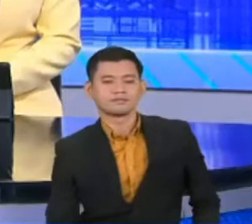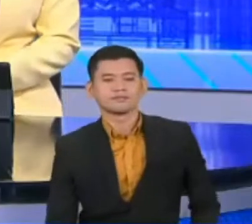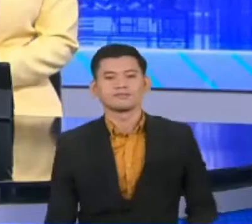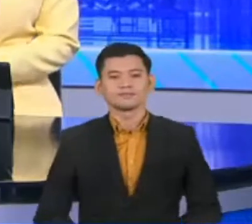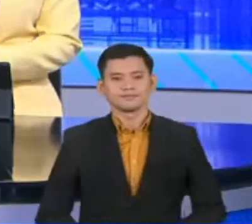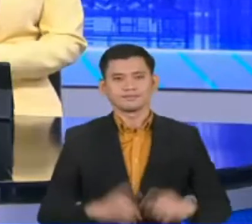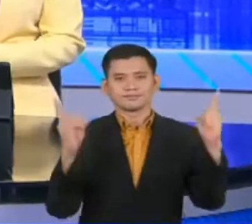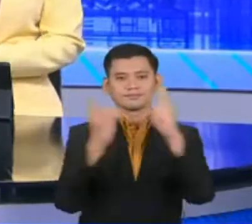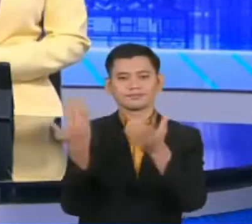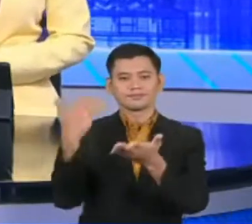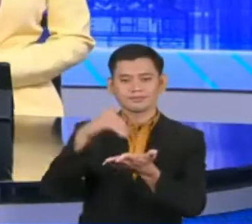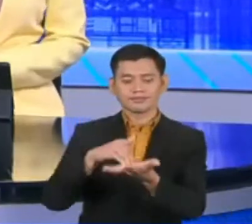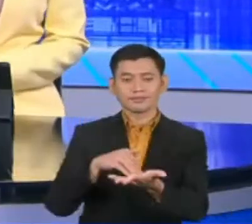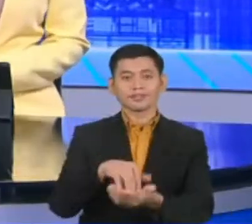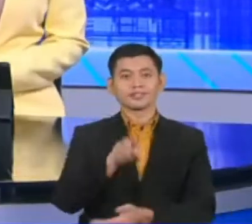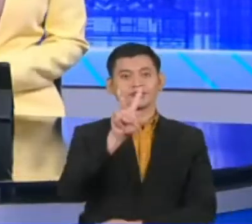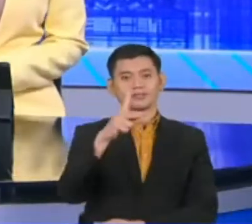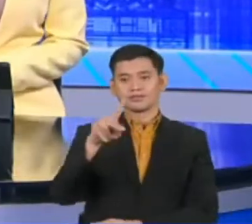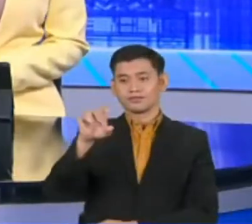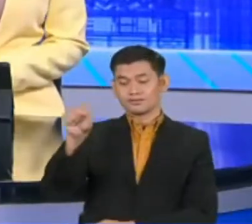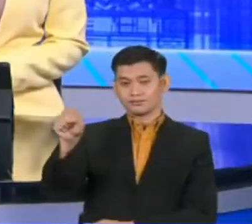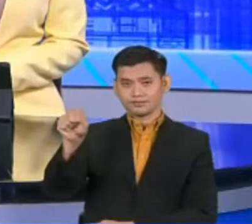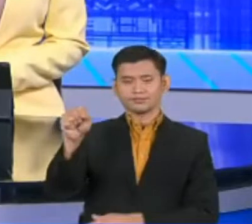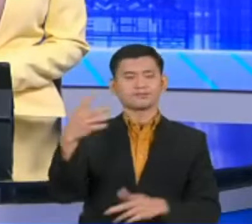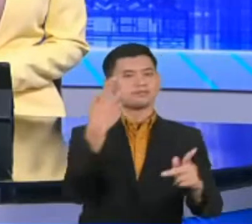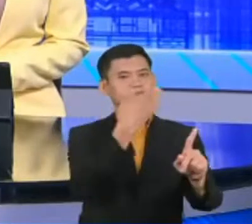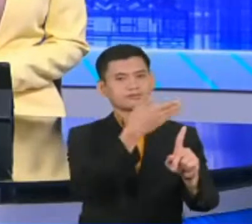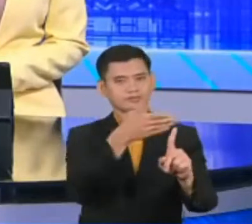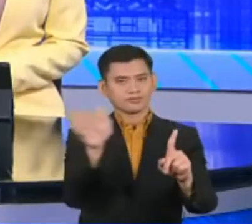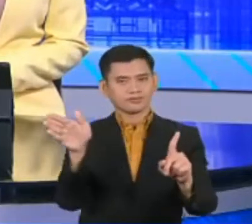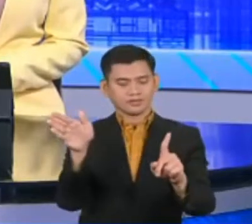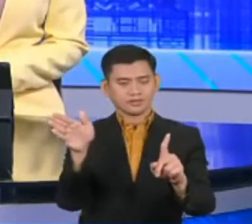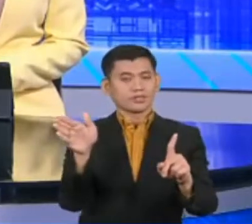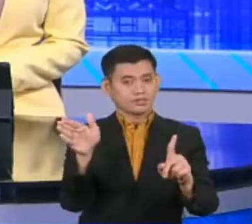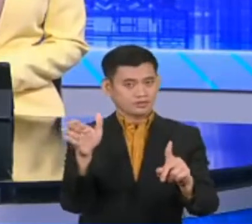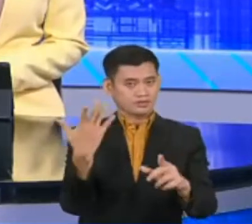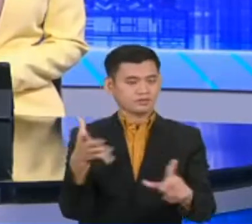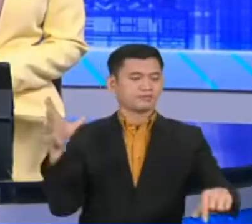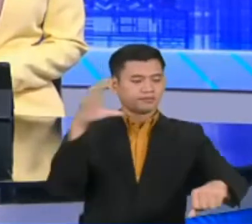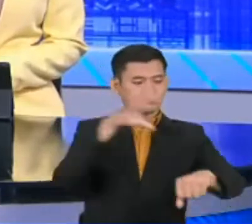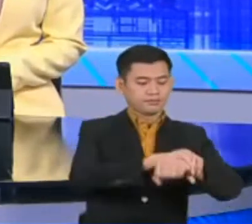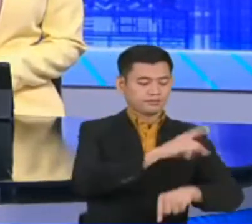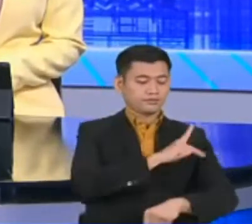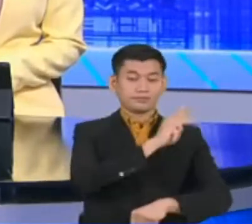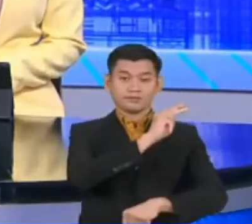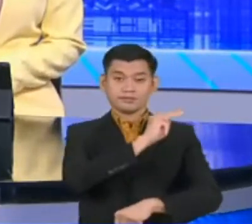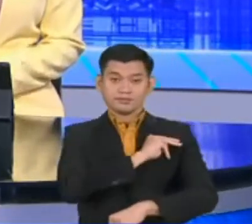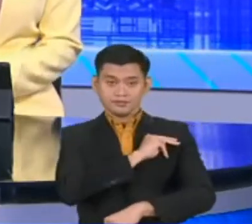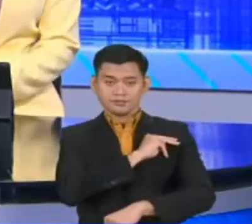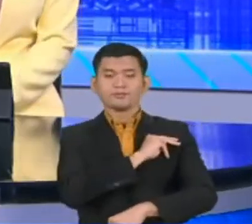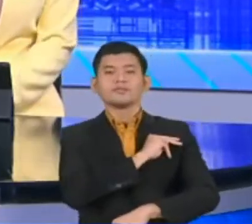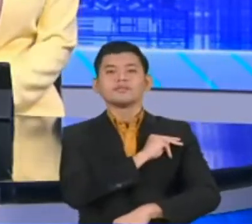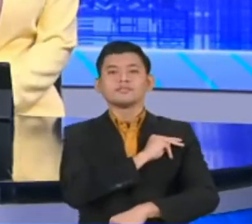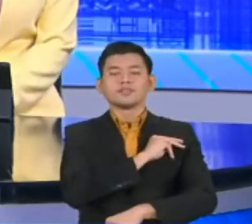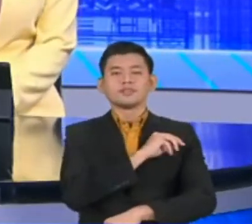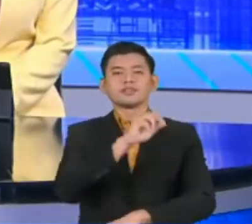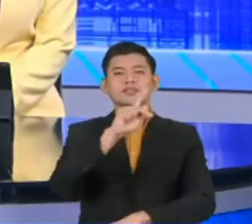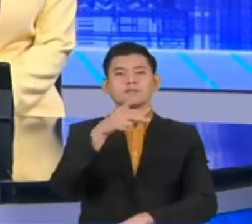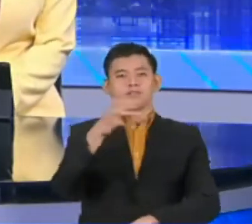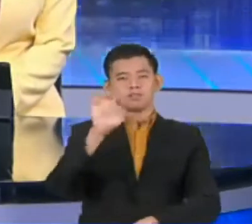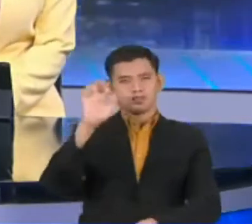Bersua kembali, dua kes kegiatan penyelewengan diesel bersubsidi ditumpaskan Kementerian Perdagangan Dalam Negeri dan Hal Ehwal